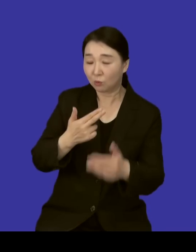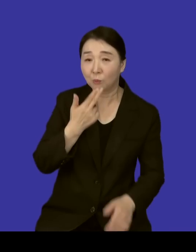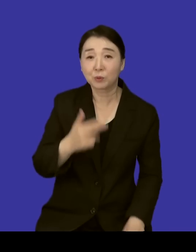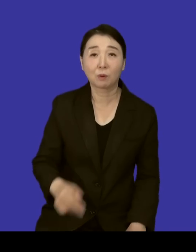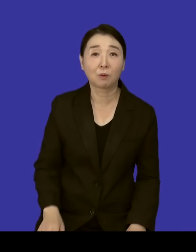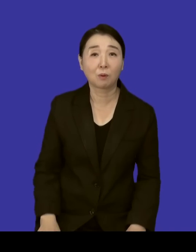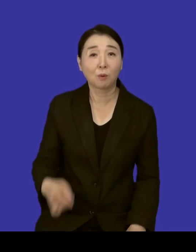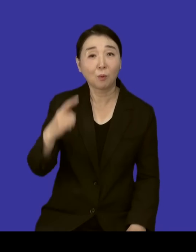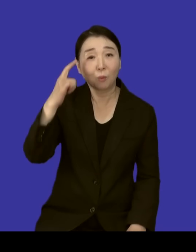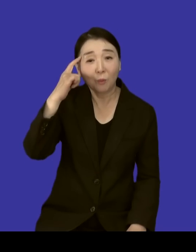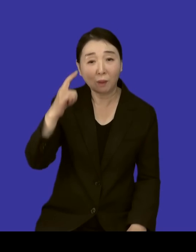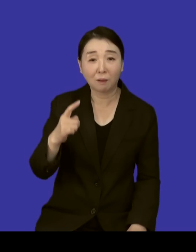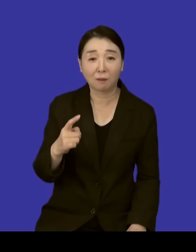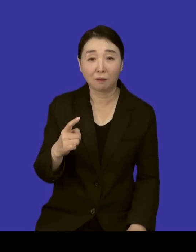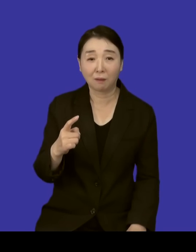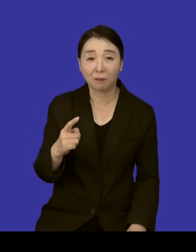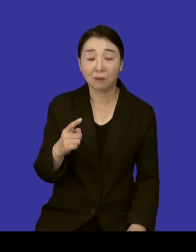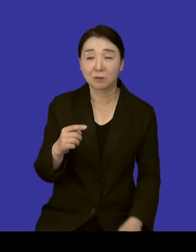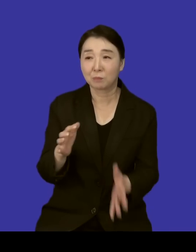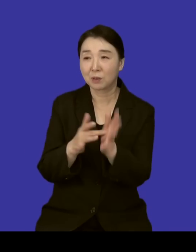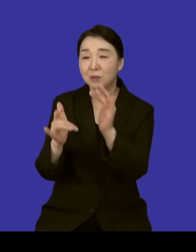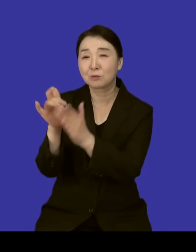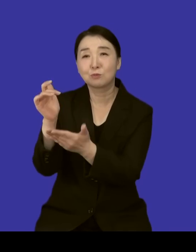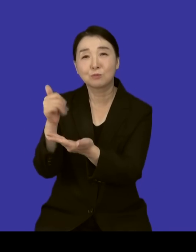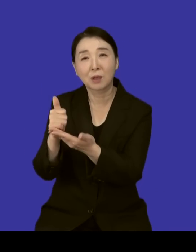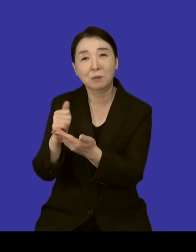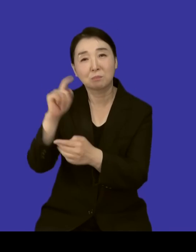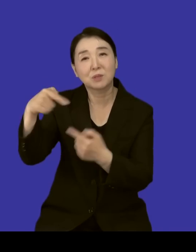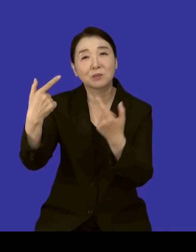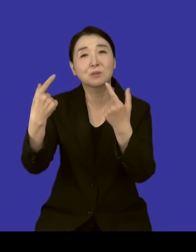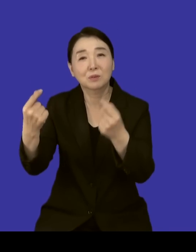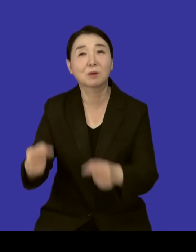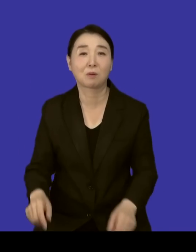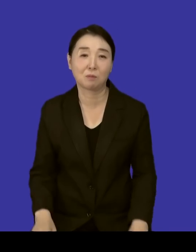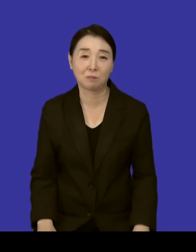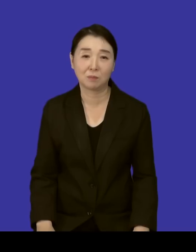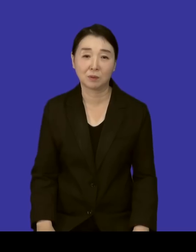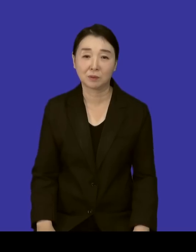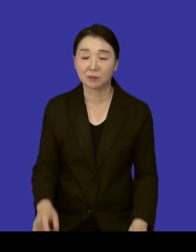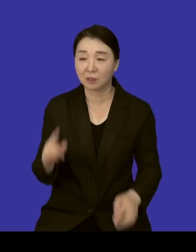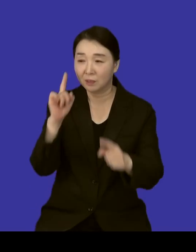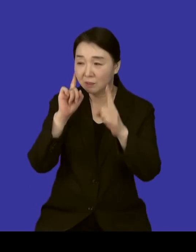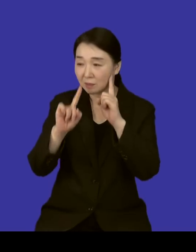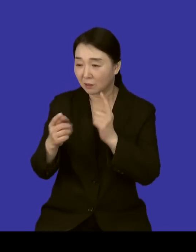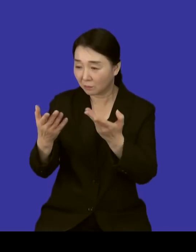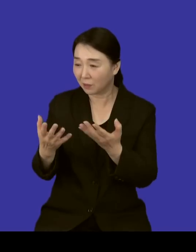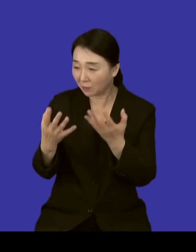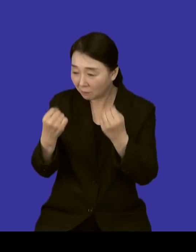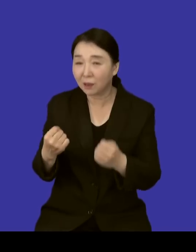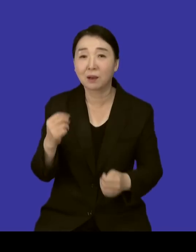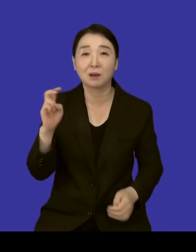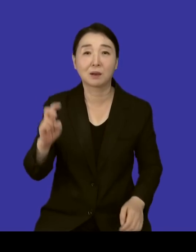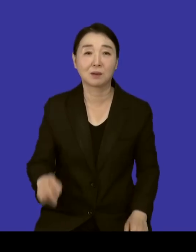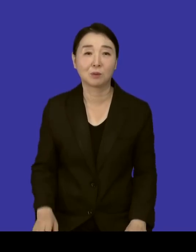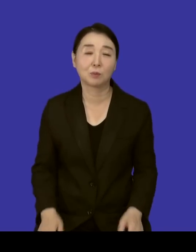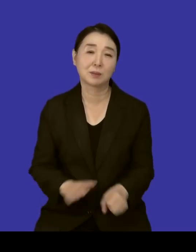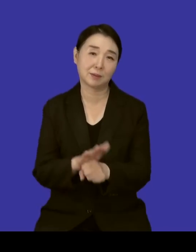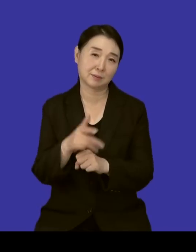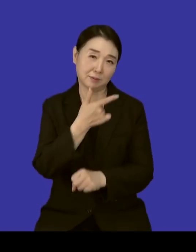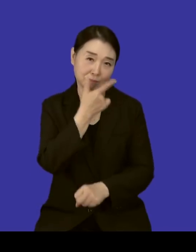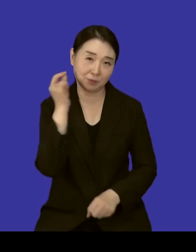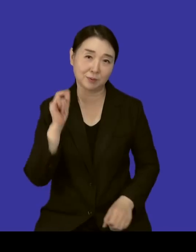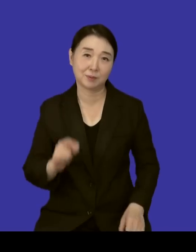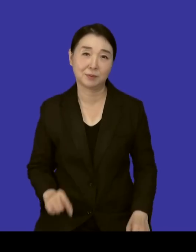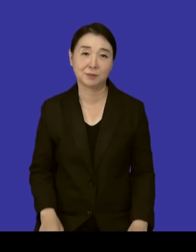예수에 미친 거죠. 예, 진짜 상처 받으려면 엄청나게 받을 예, 수 예. 있는. 애정 결핍이죠 뭐. 네네네. 예,